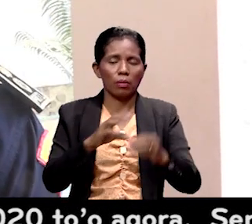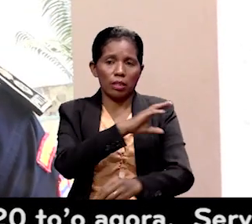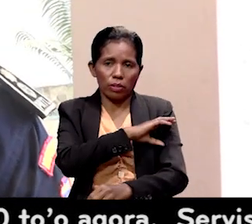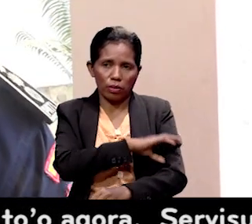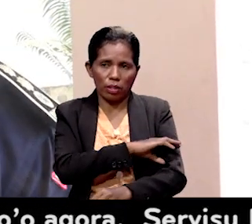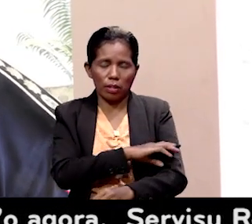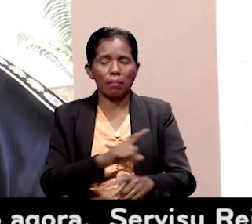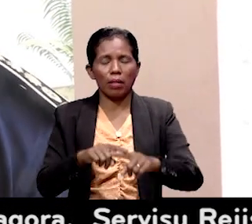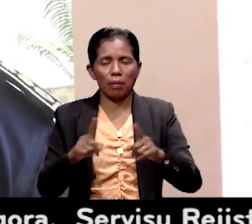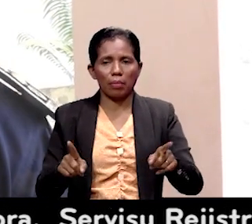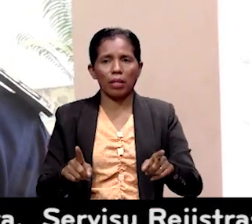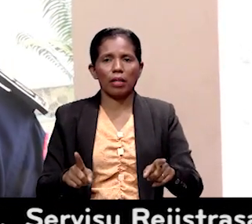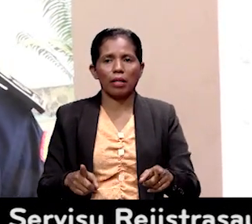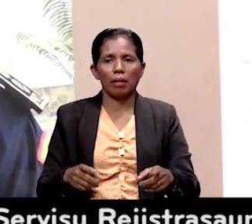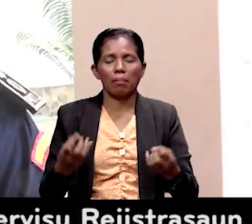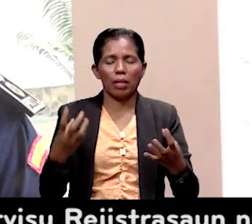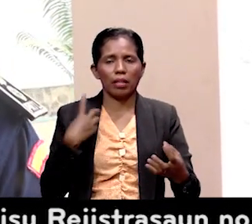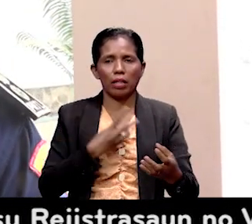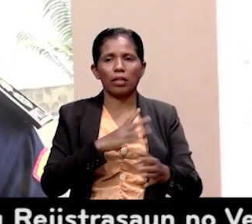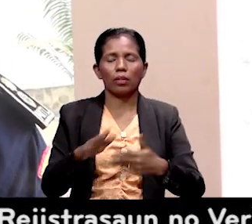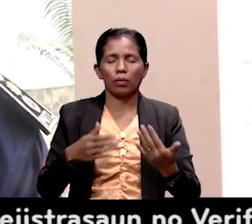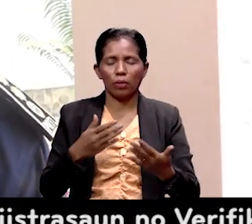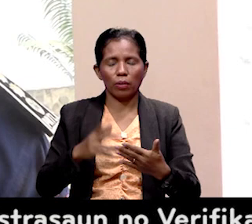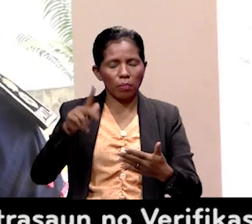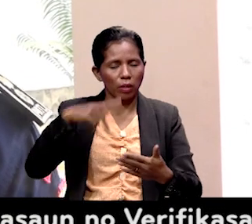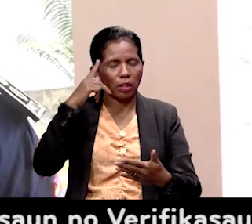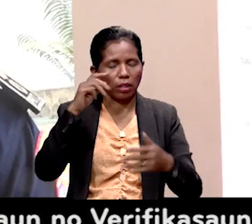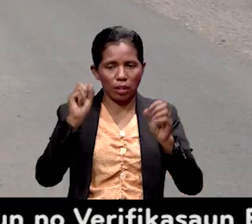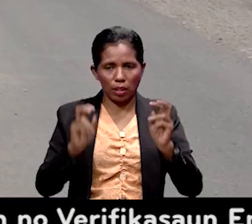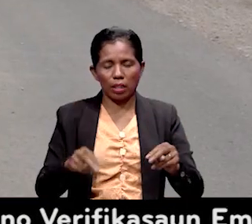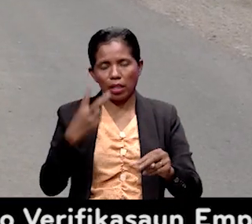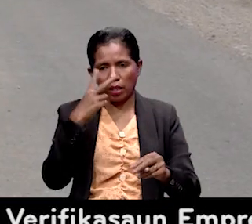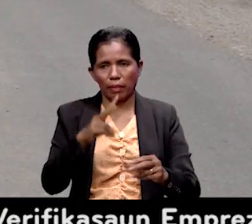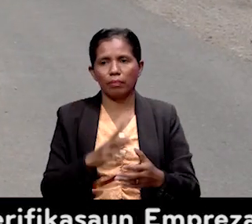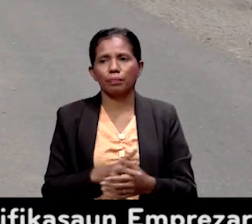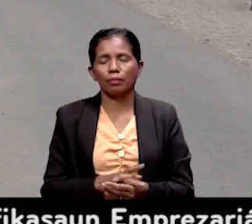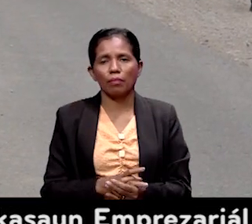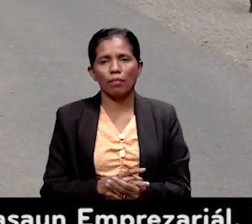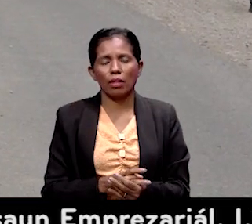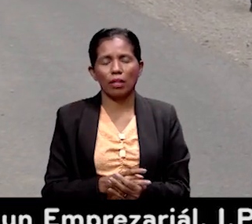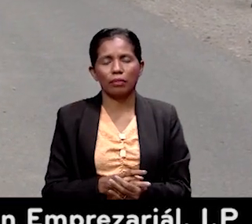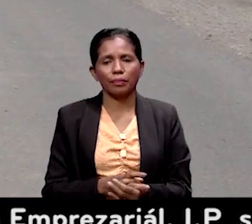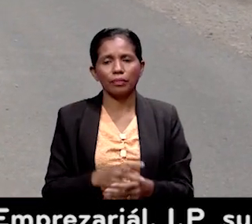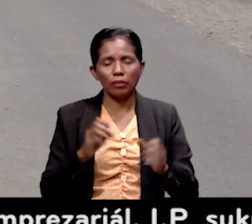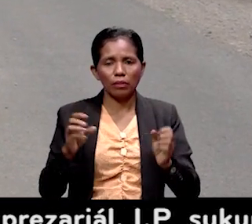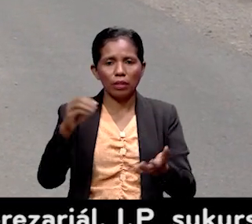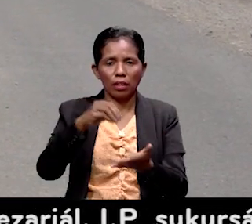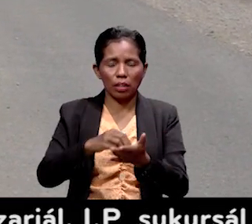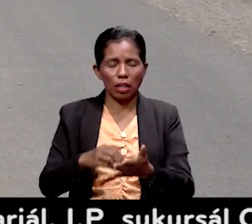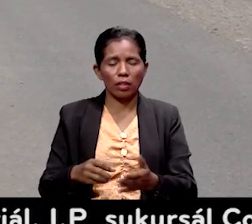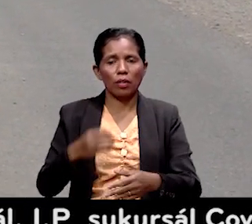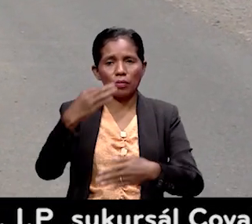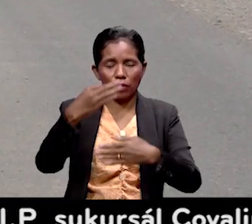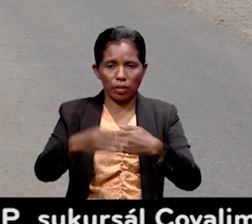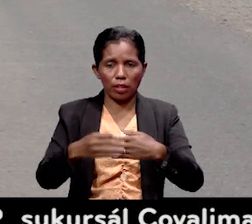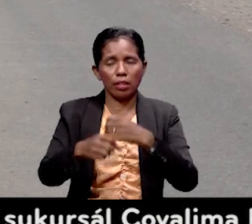ke stamba bat barak nebe maka o ita hutu tu parte politika mosten ke mos hari ite dane. Unidade de patrulhamento coloque fronteira e retina rio